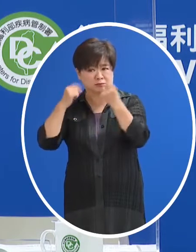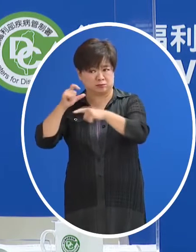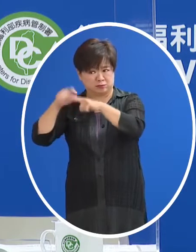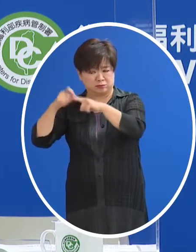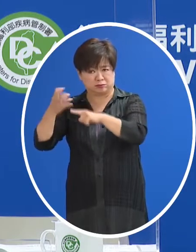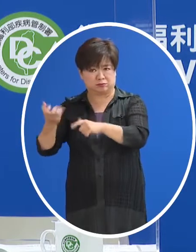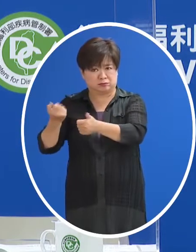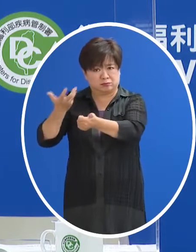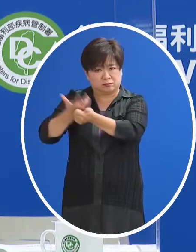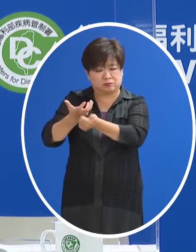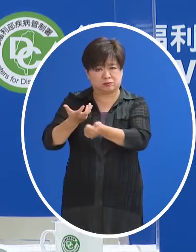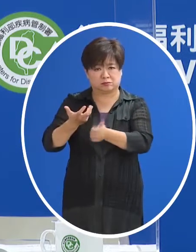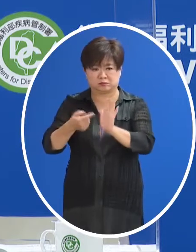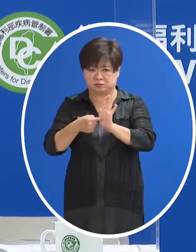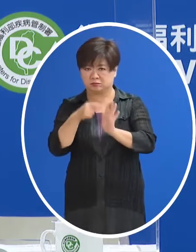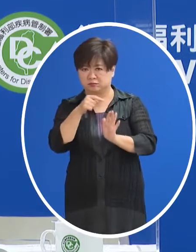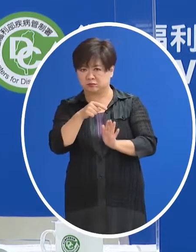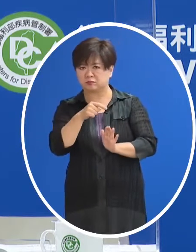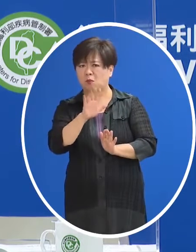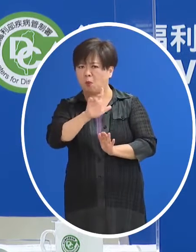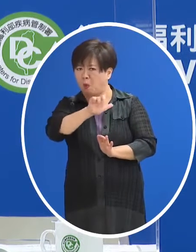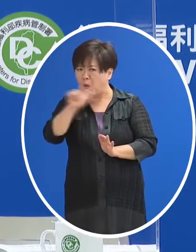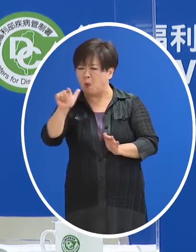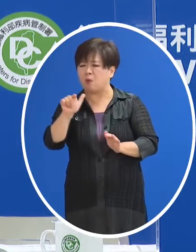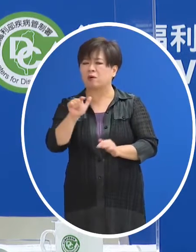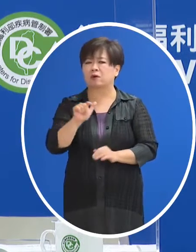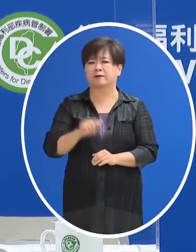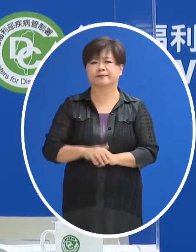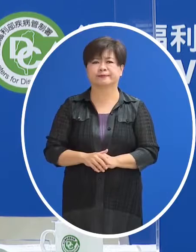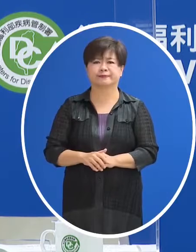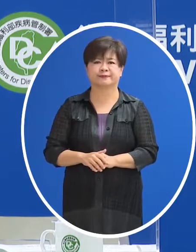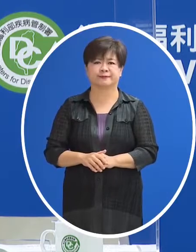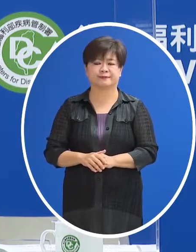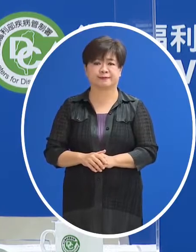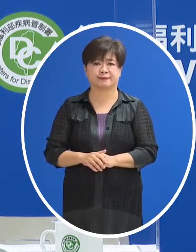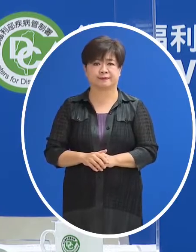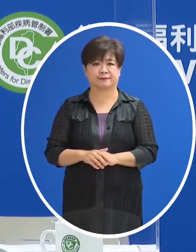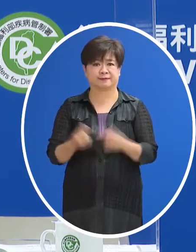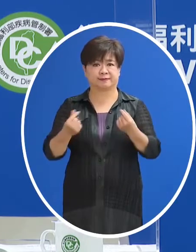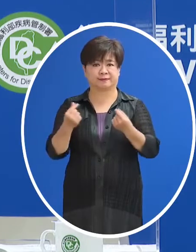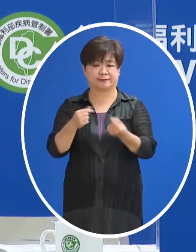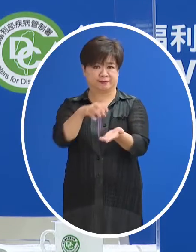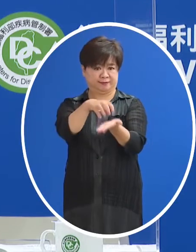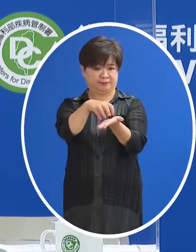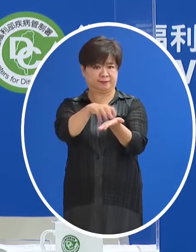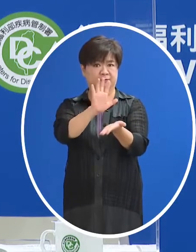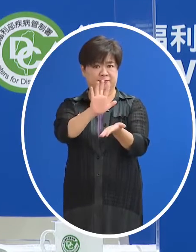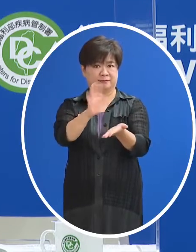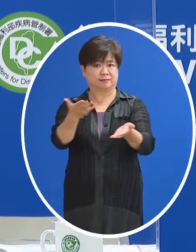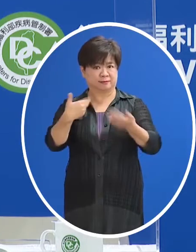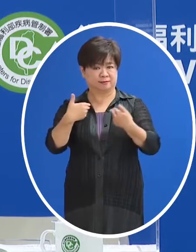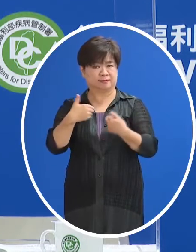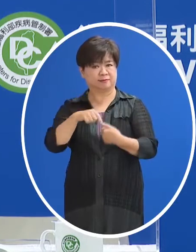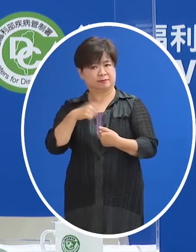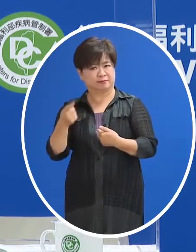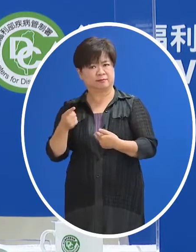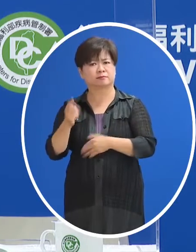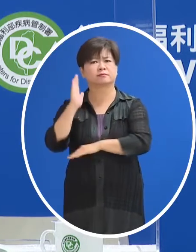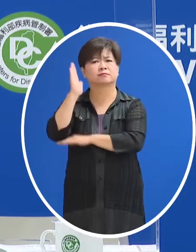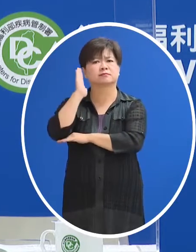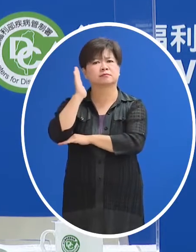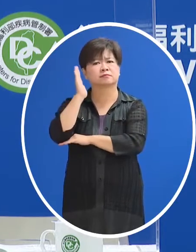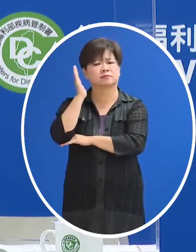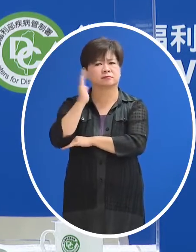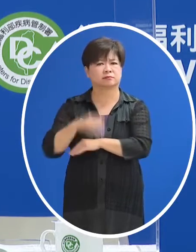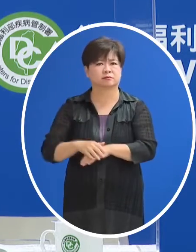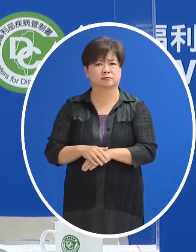权，那表示他有东西，好，有东西。那相关的哈证件来，好，那接下来就应该由政府，因为开始